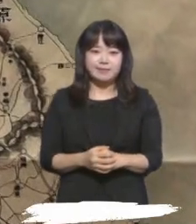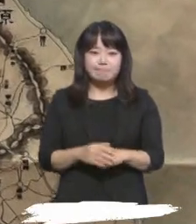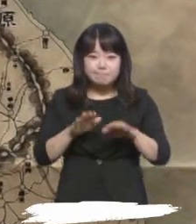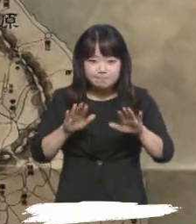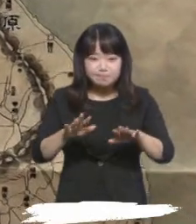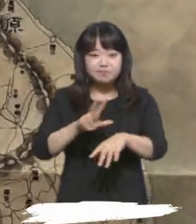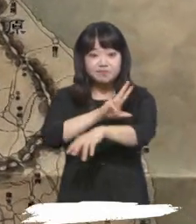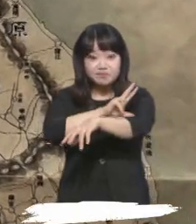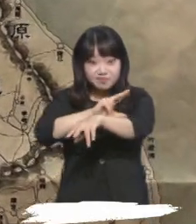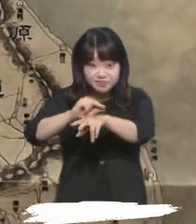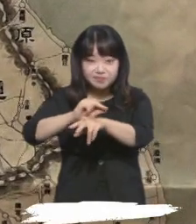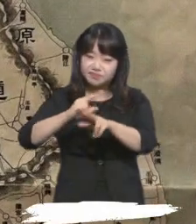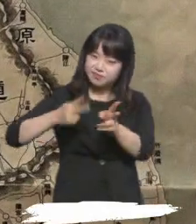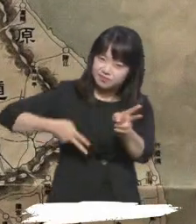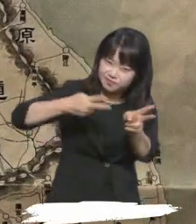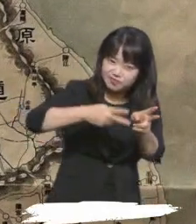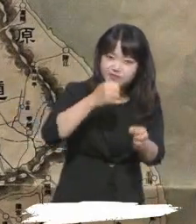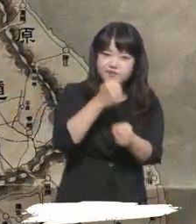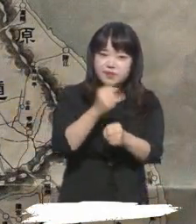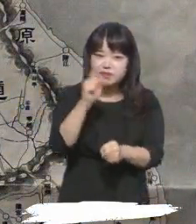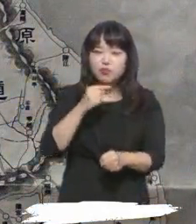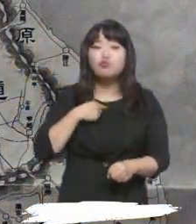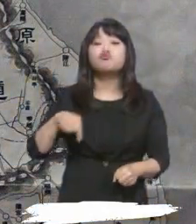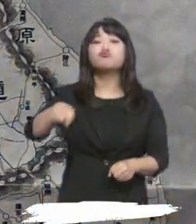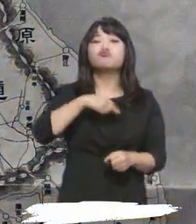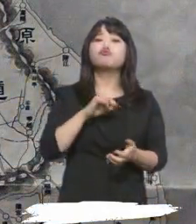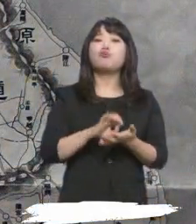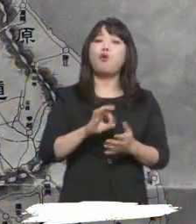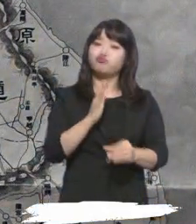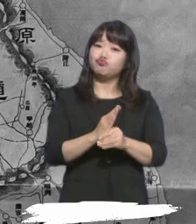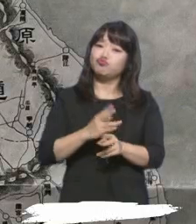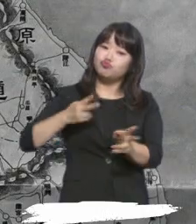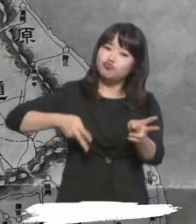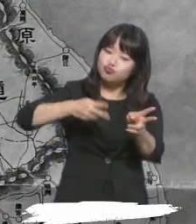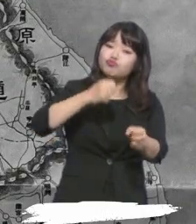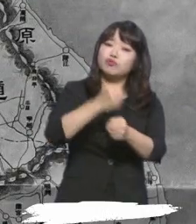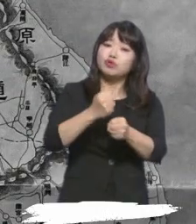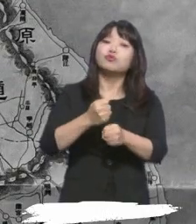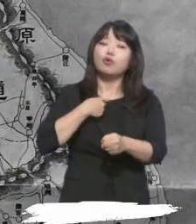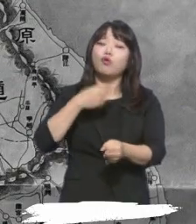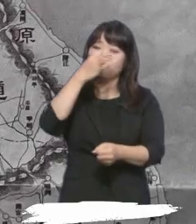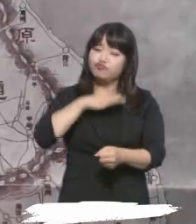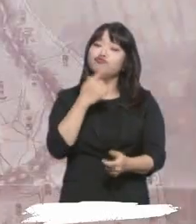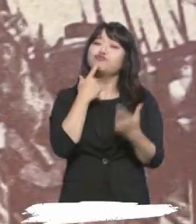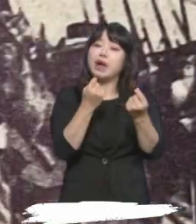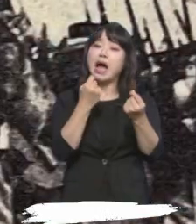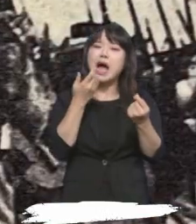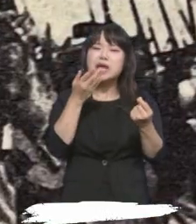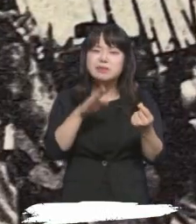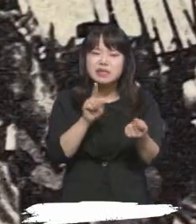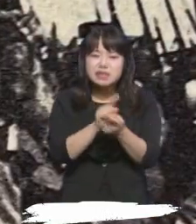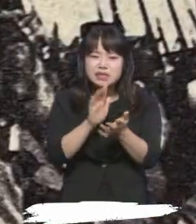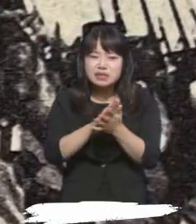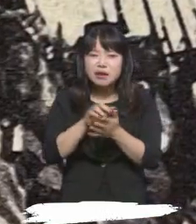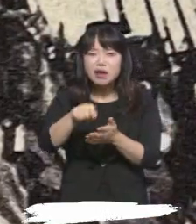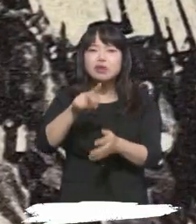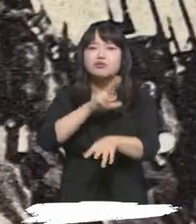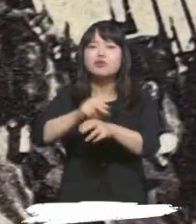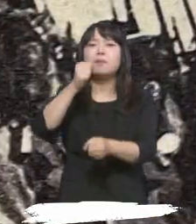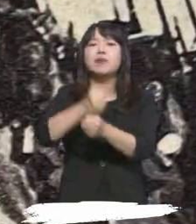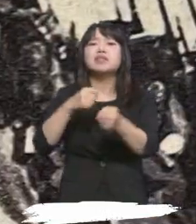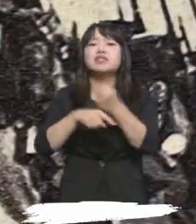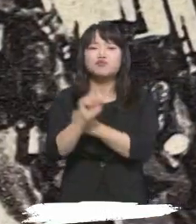철도 하면 우리가 쓰잖아 라고 얘기하지만 왜 철도가 만들어졌는지 그리고